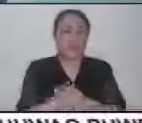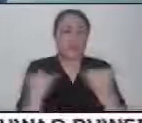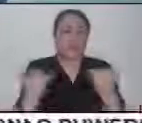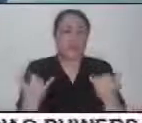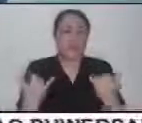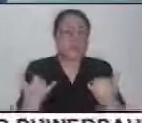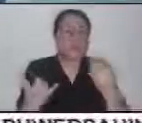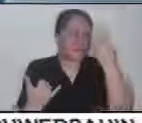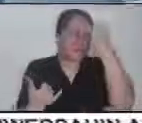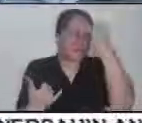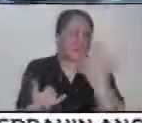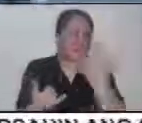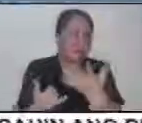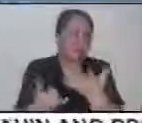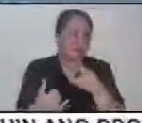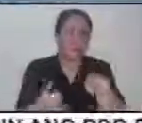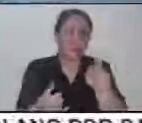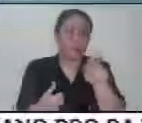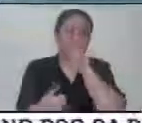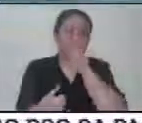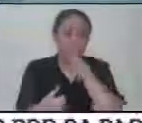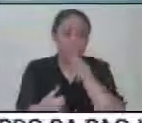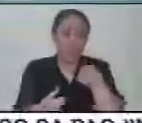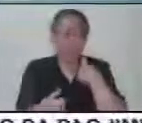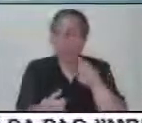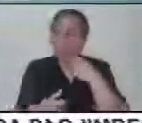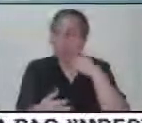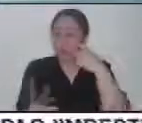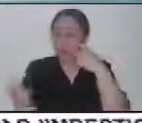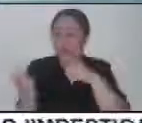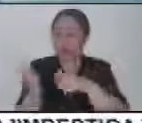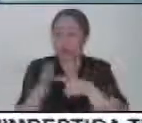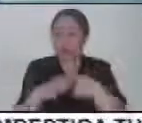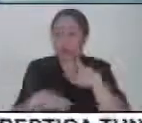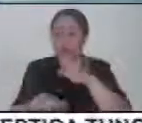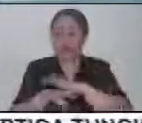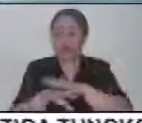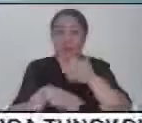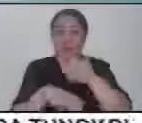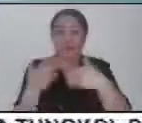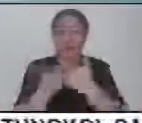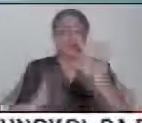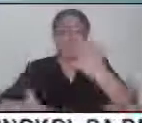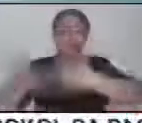nung itinuturong suspect dahil wala pang kamag-anak na